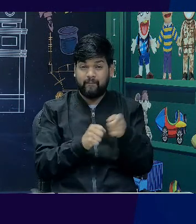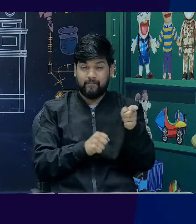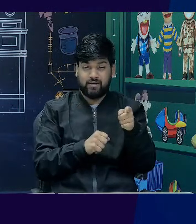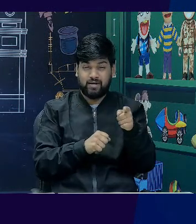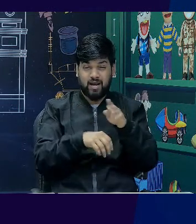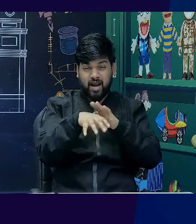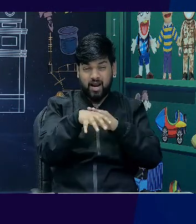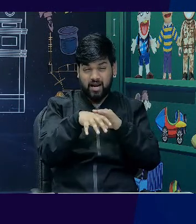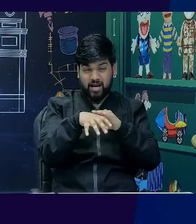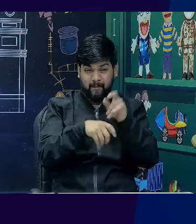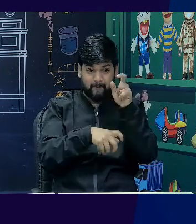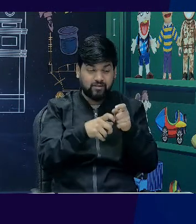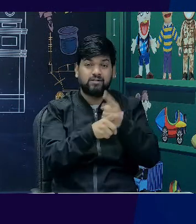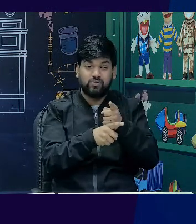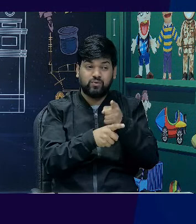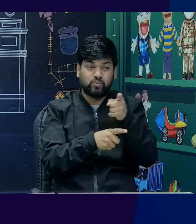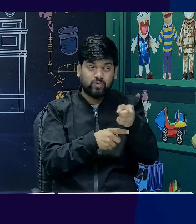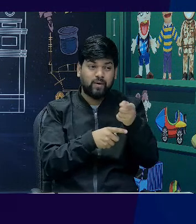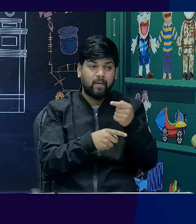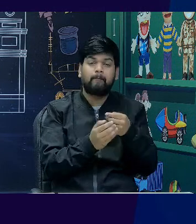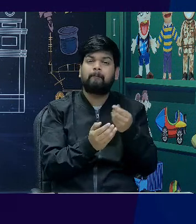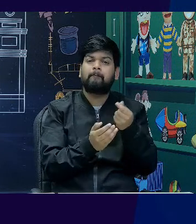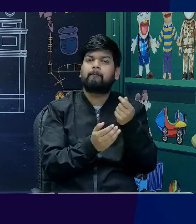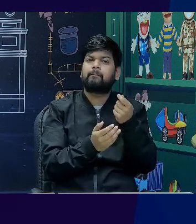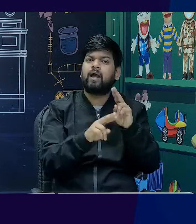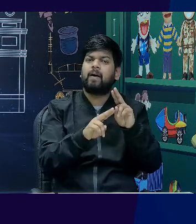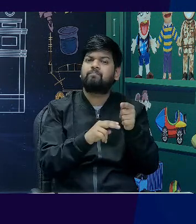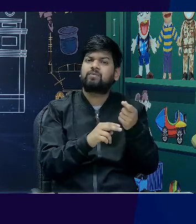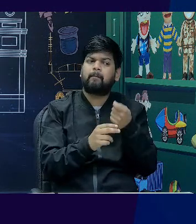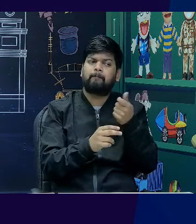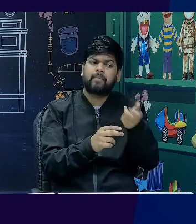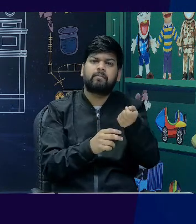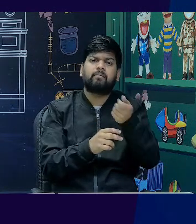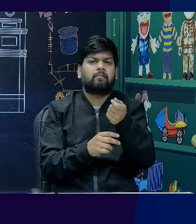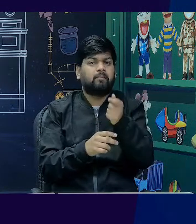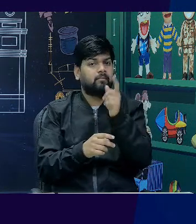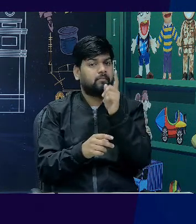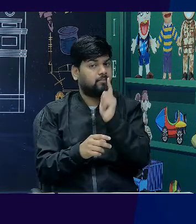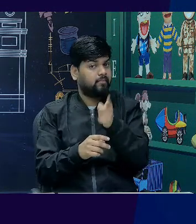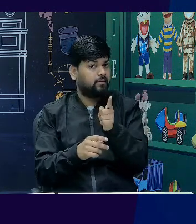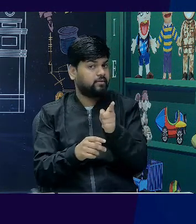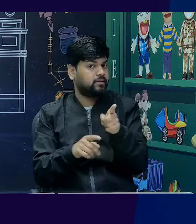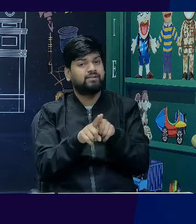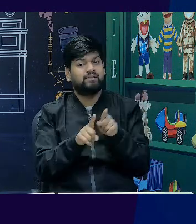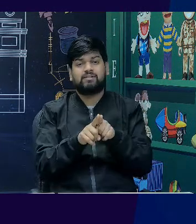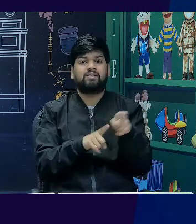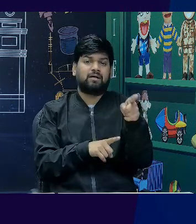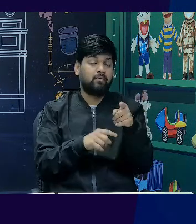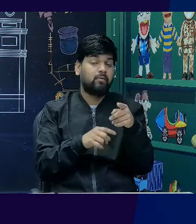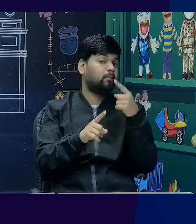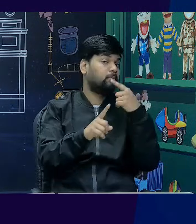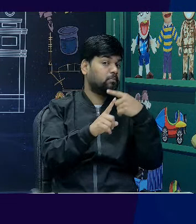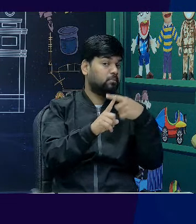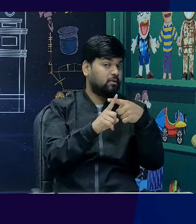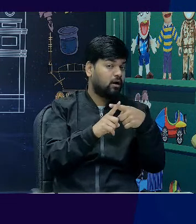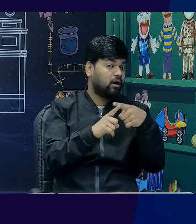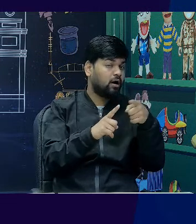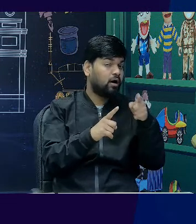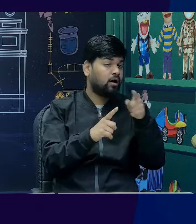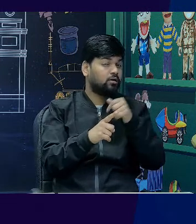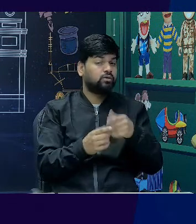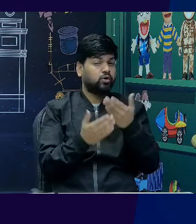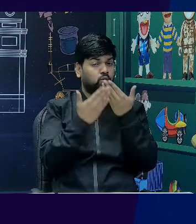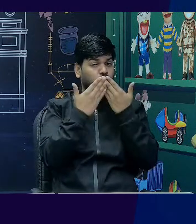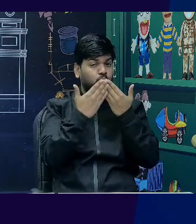होते हैं, बुक्स रखनी होती हैं. Then you have to look at how school buildings are made, electricity bills. So